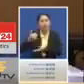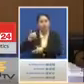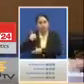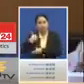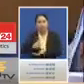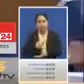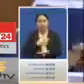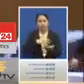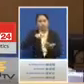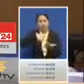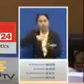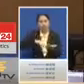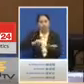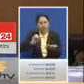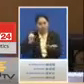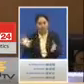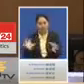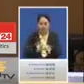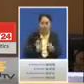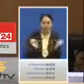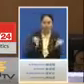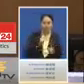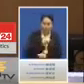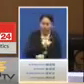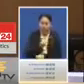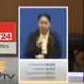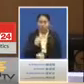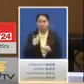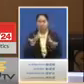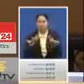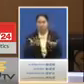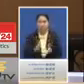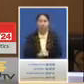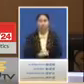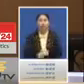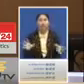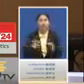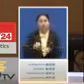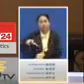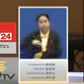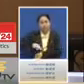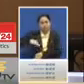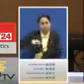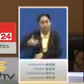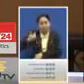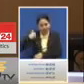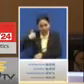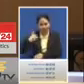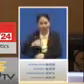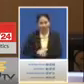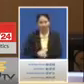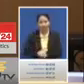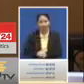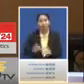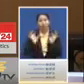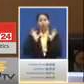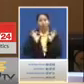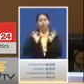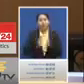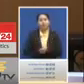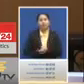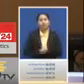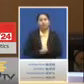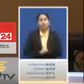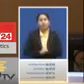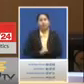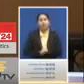ายว่าไปกระทบเรื่องศาสนาหรือเปล่าคงมีการชี้แจงรวมทั้งเรื่องกัญชาด้วยนะฮะดังนั้นผมโอเค3เรื่องท่าน ท่